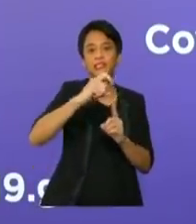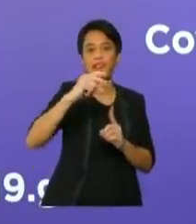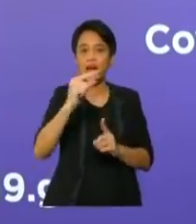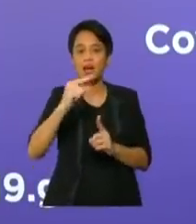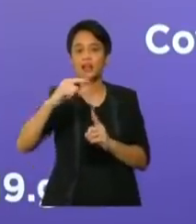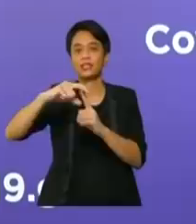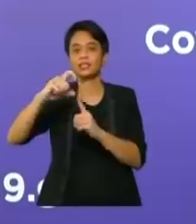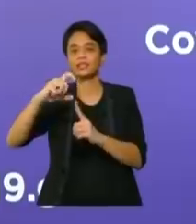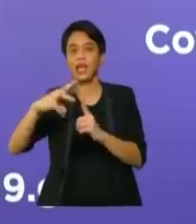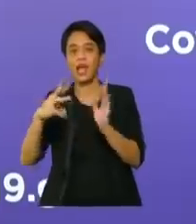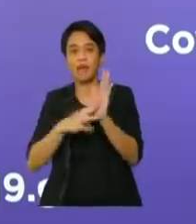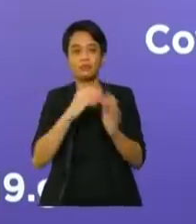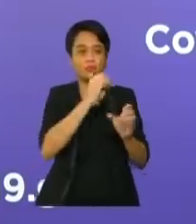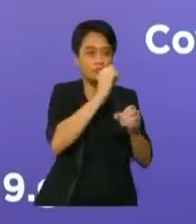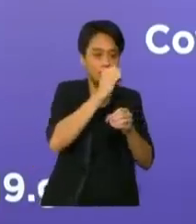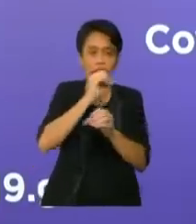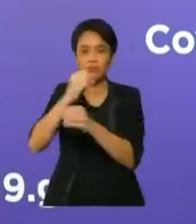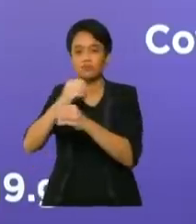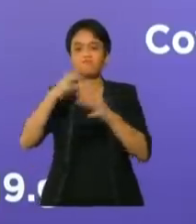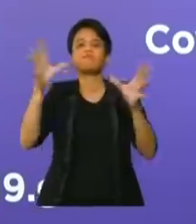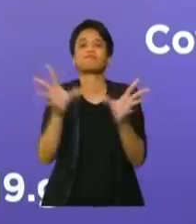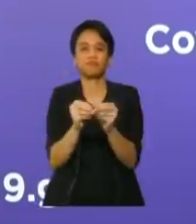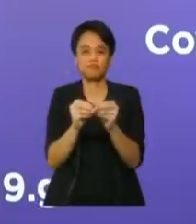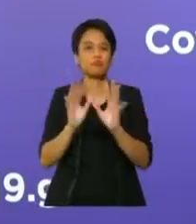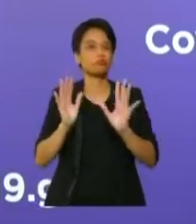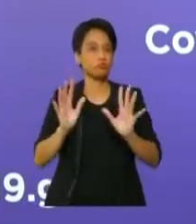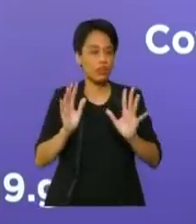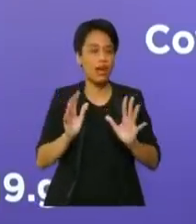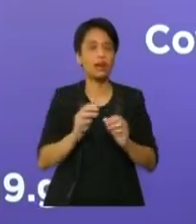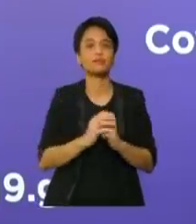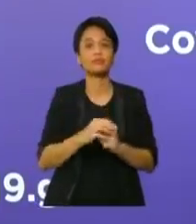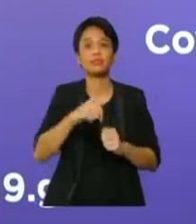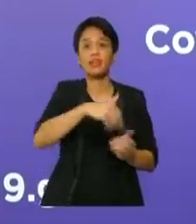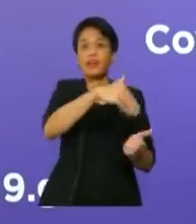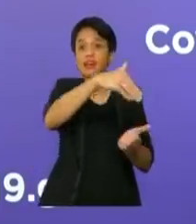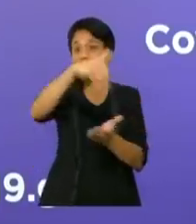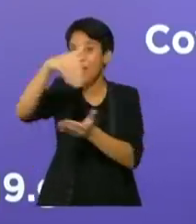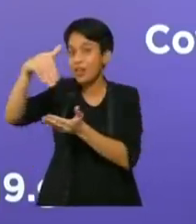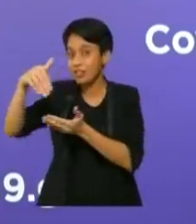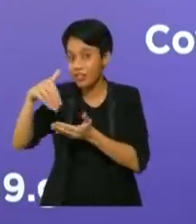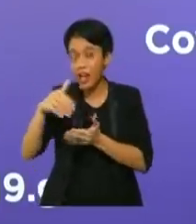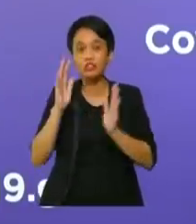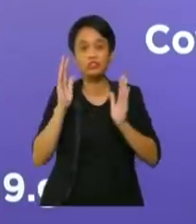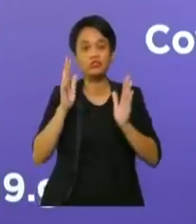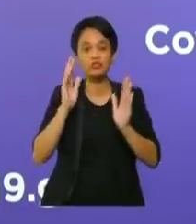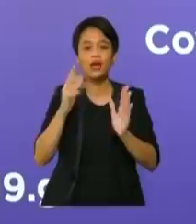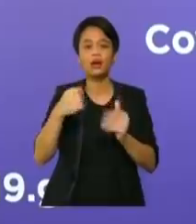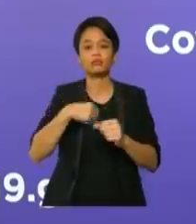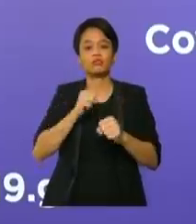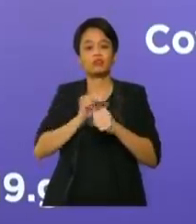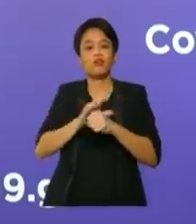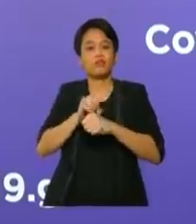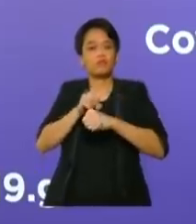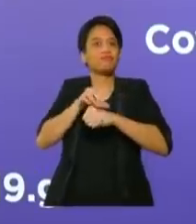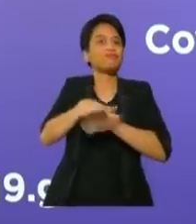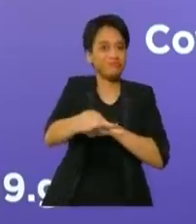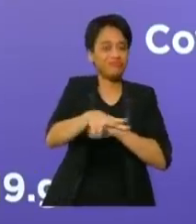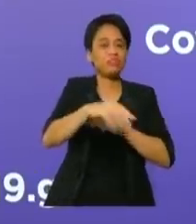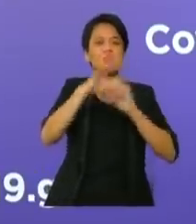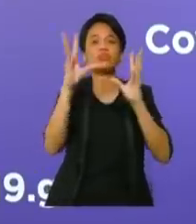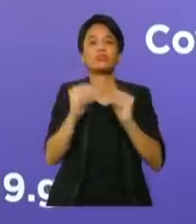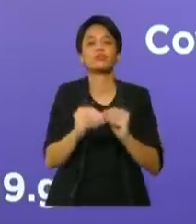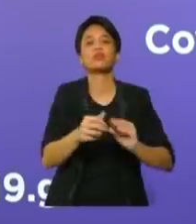molekuler. Hari ini kita dapatkan data konfirmasi kasus positif COVID-19